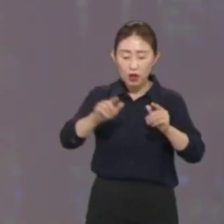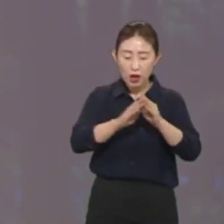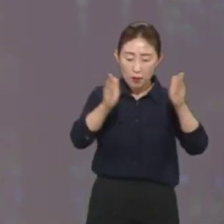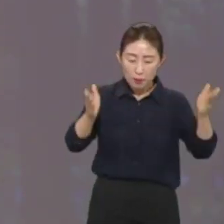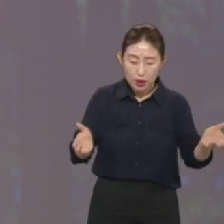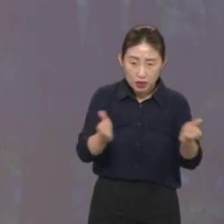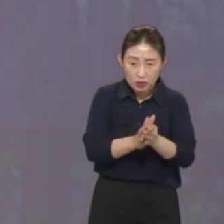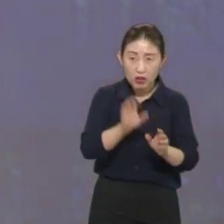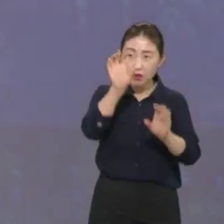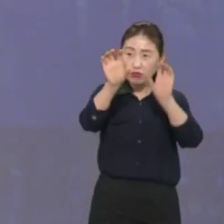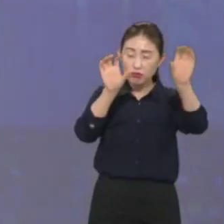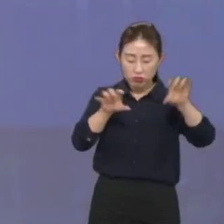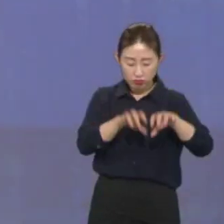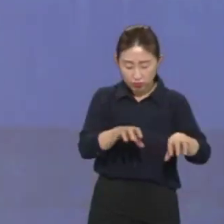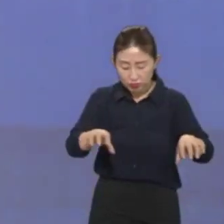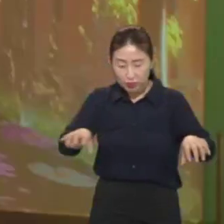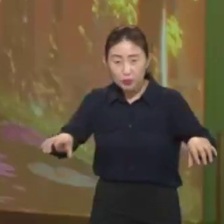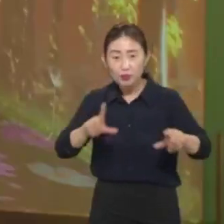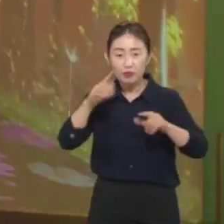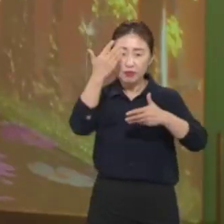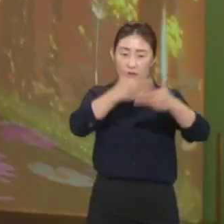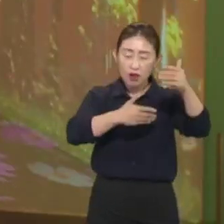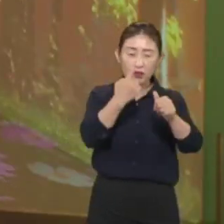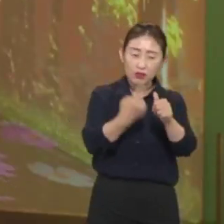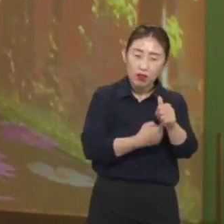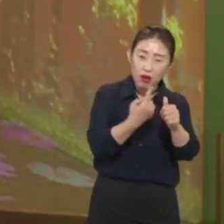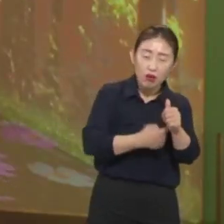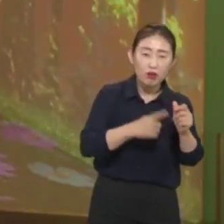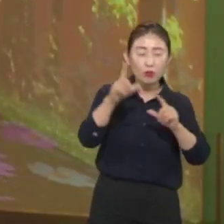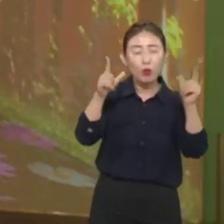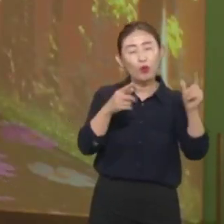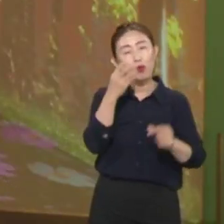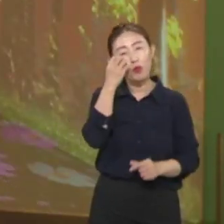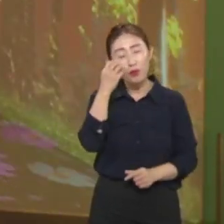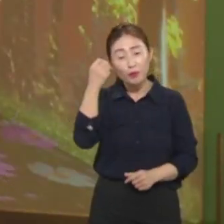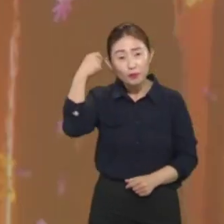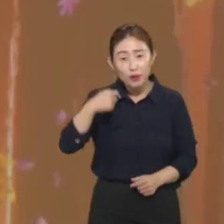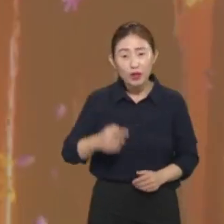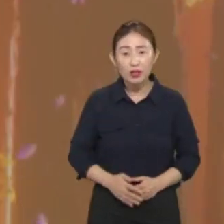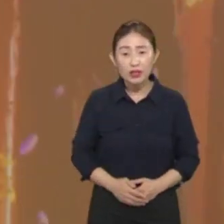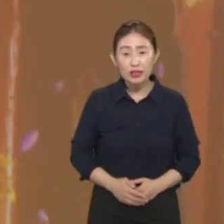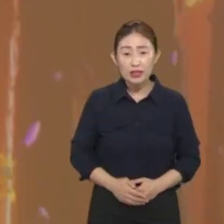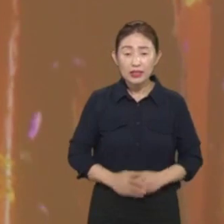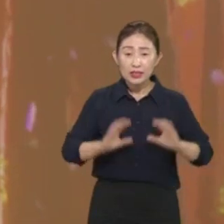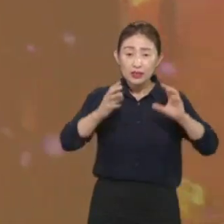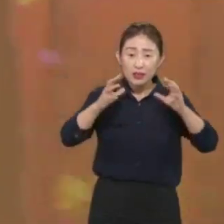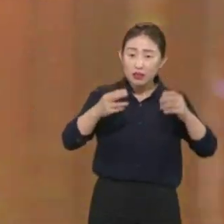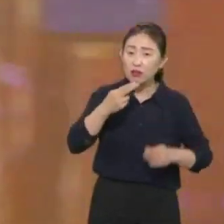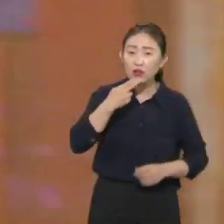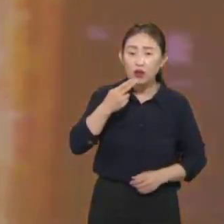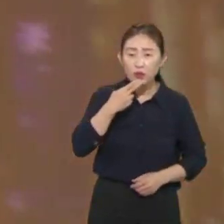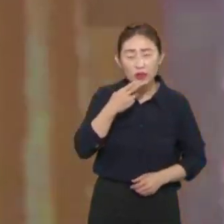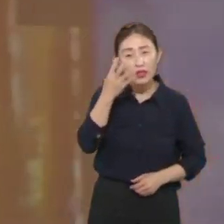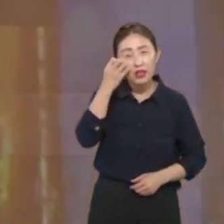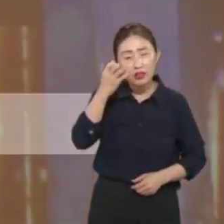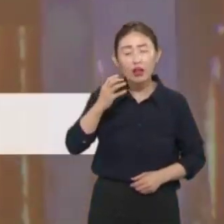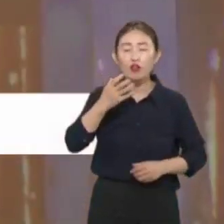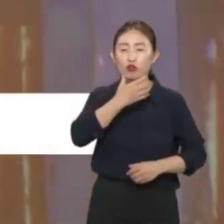벽면에 구현한 비디오 아트 작품은 자연에 대한 경외심이 느껴집니다. 이 세상에는 존재하지 않을 것 같은